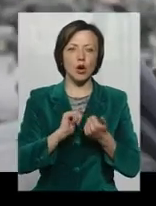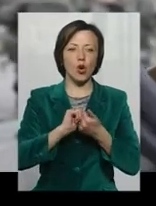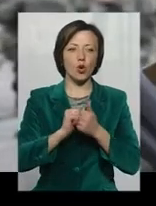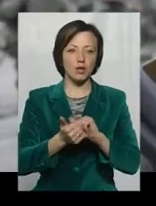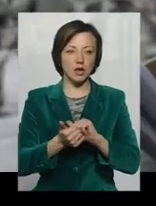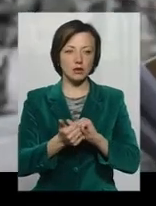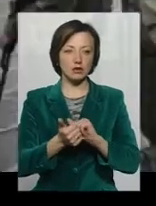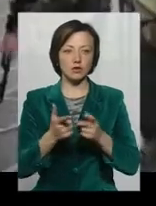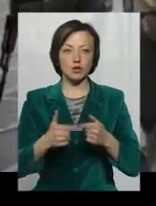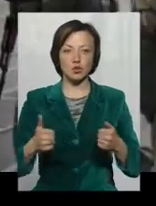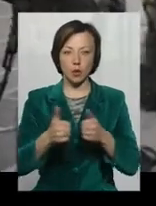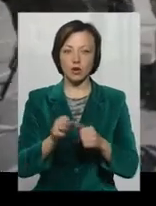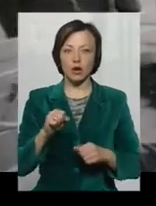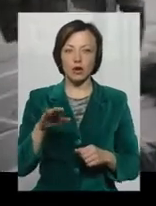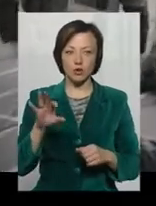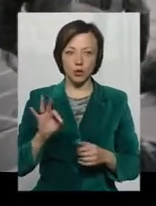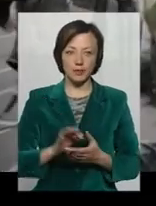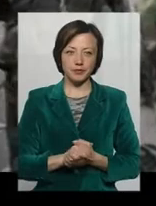зону проведення терористичної операції.